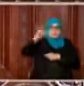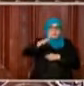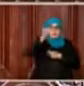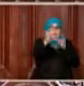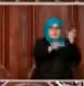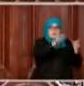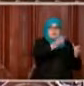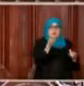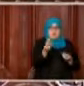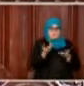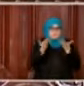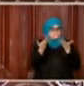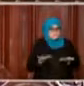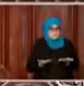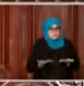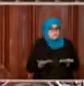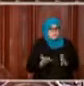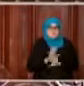آن الأوان